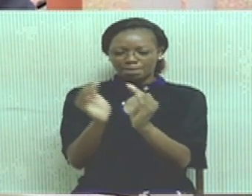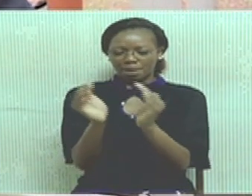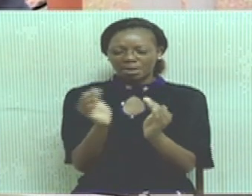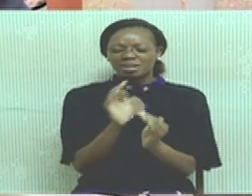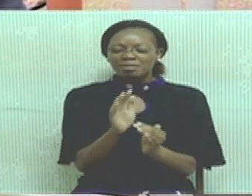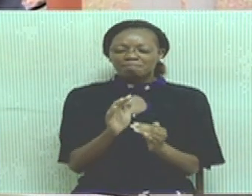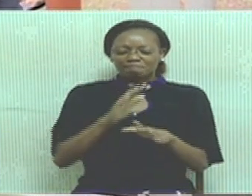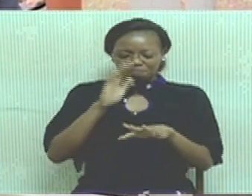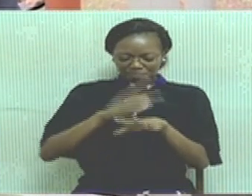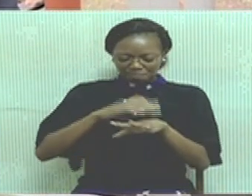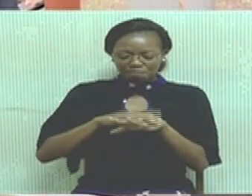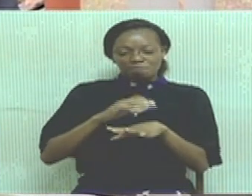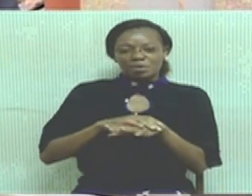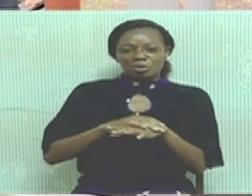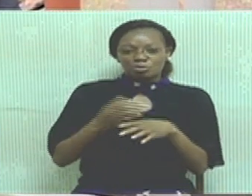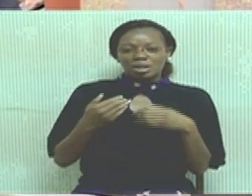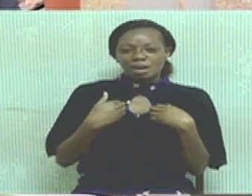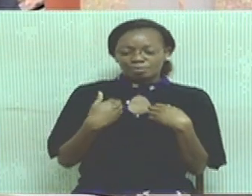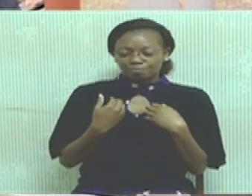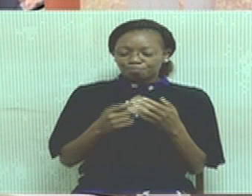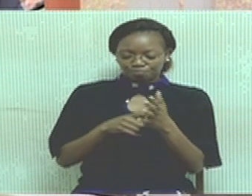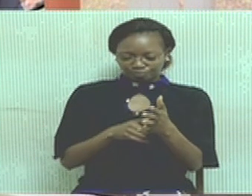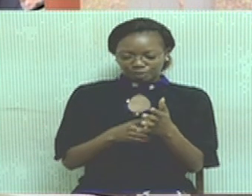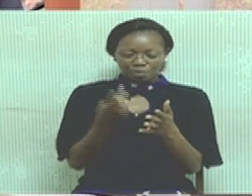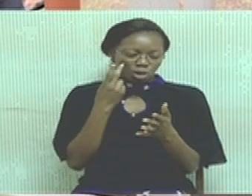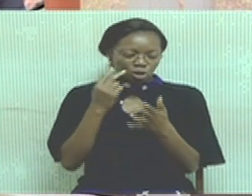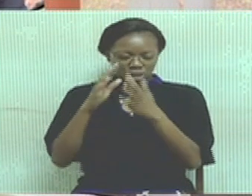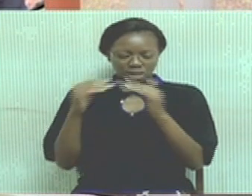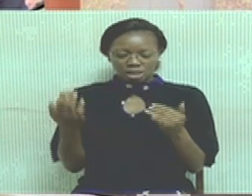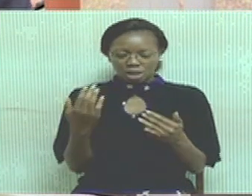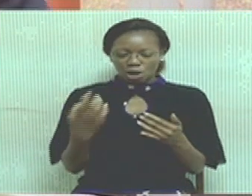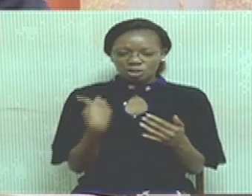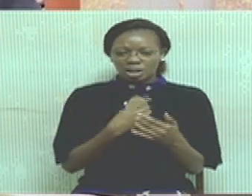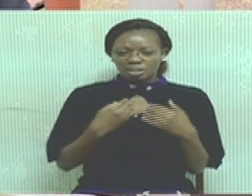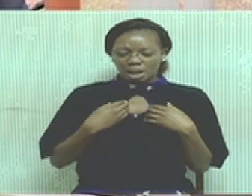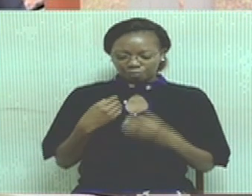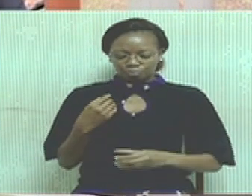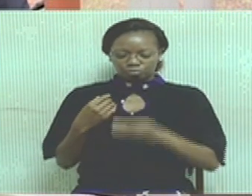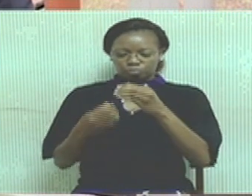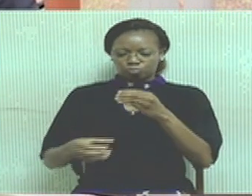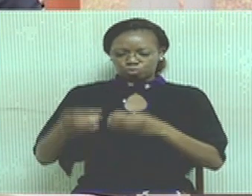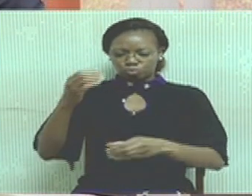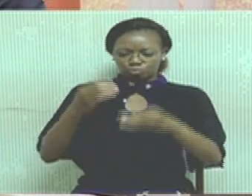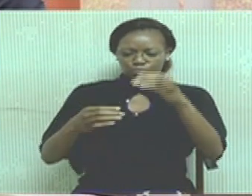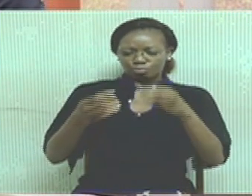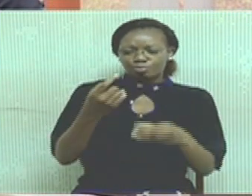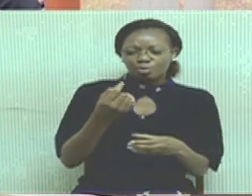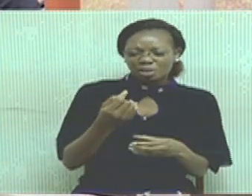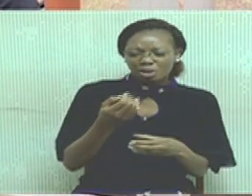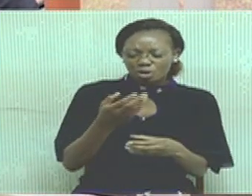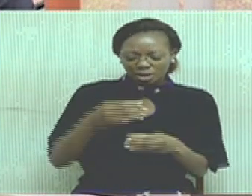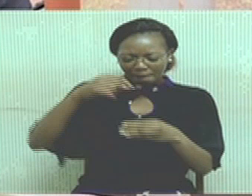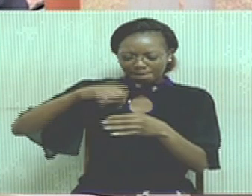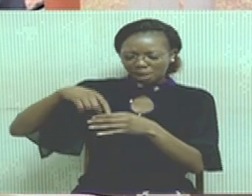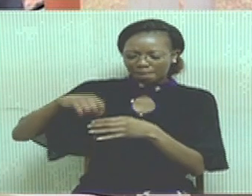4200, hiyo ni kama quarter an acre ikiwa nje au zaidi, na mazao yake